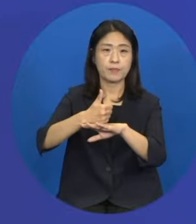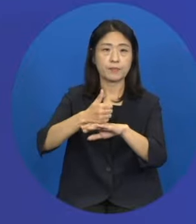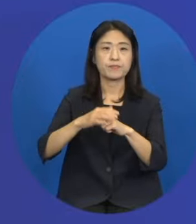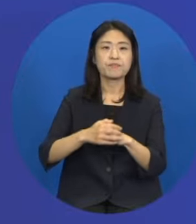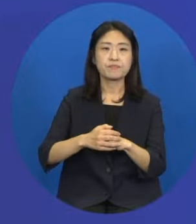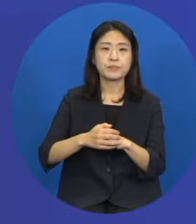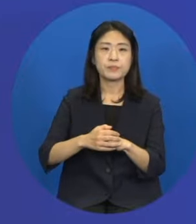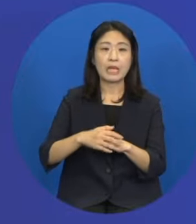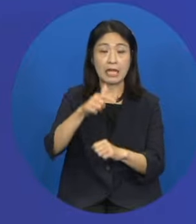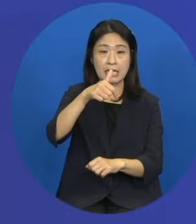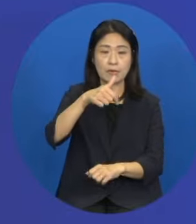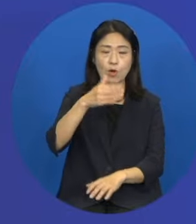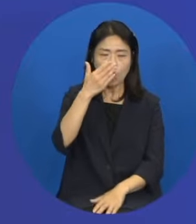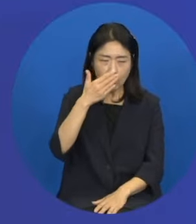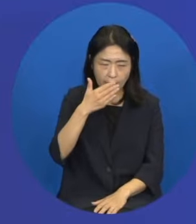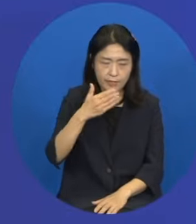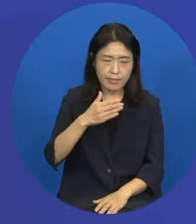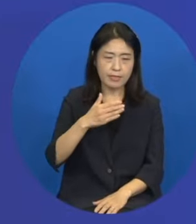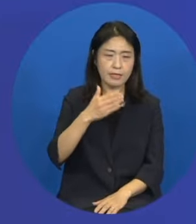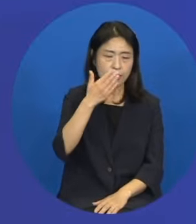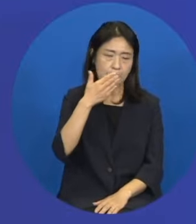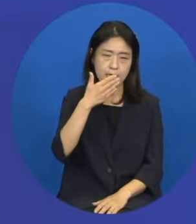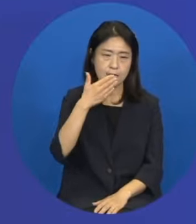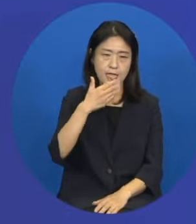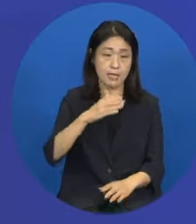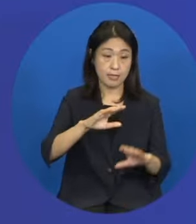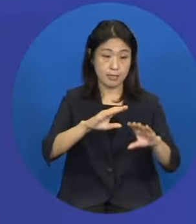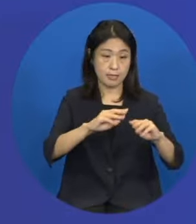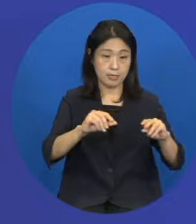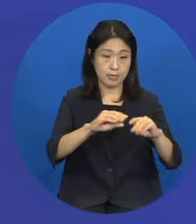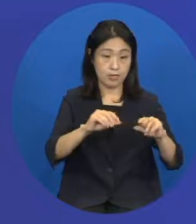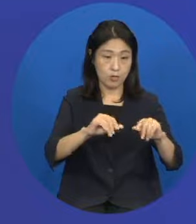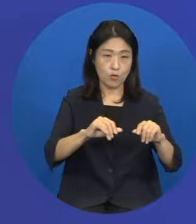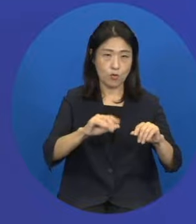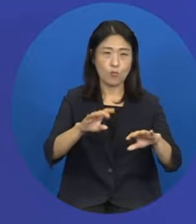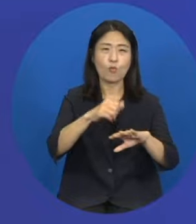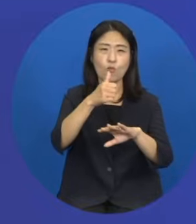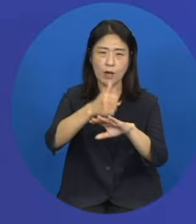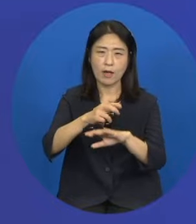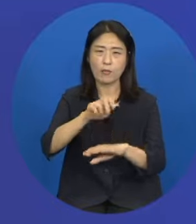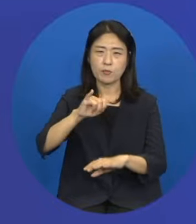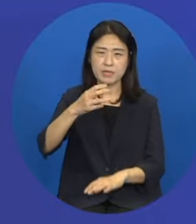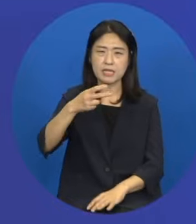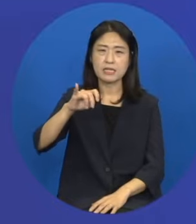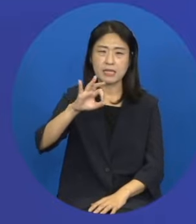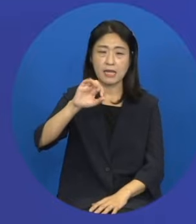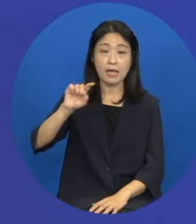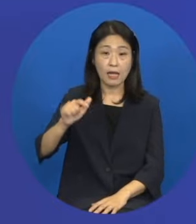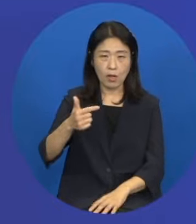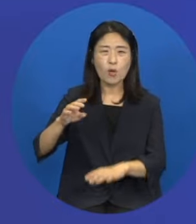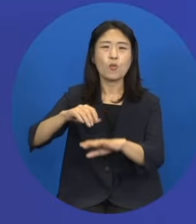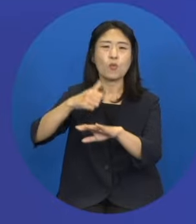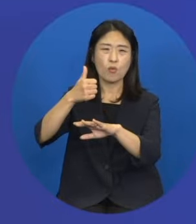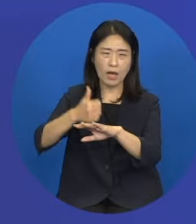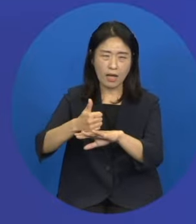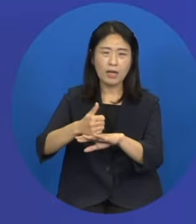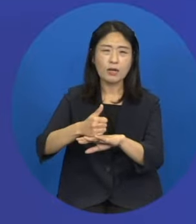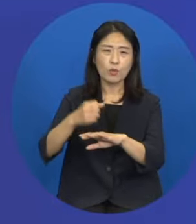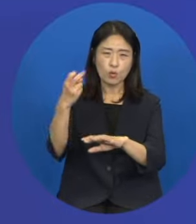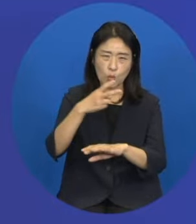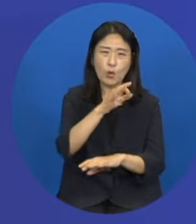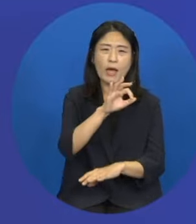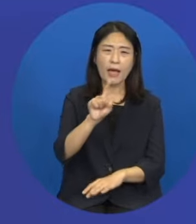대적하는 가나안 왕들, 미디안 왕들이 등장합니다. 열왕기서 상하에 가게 되면 나중에 아합 왕,